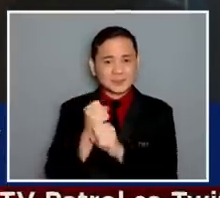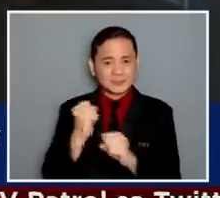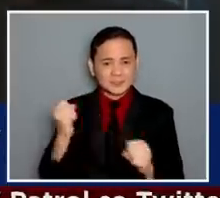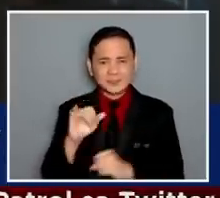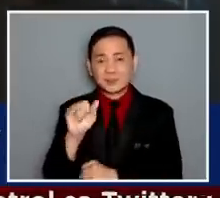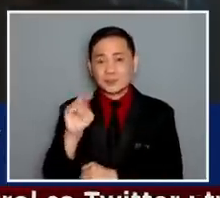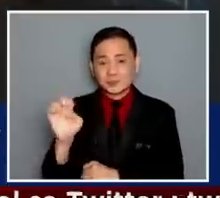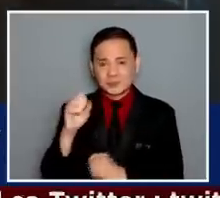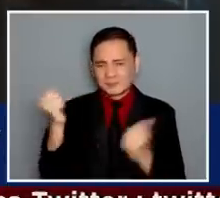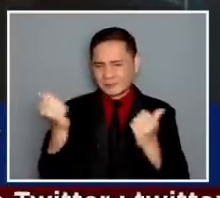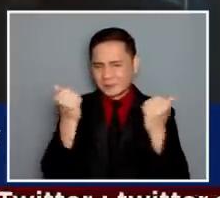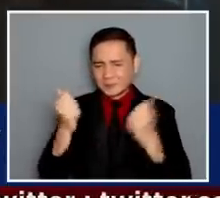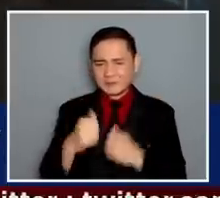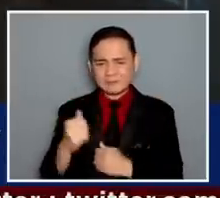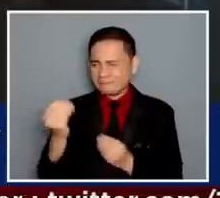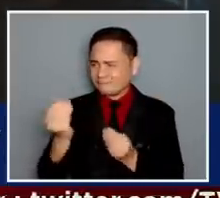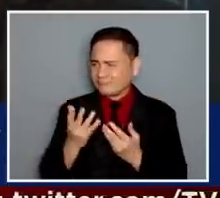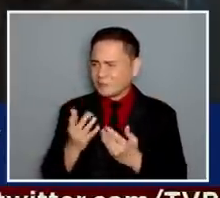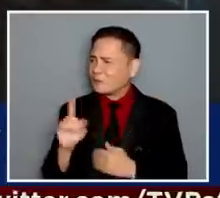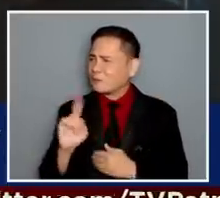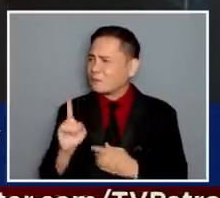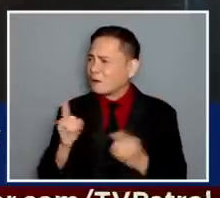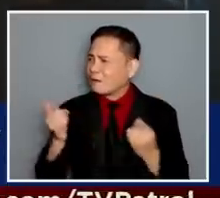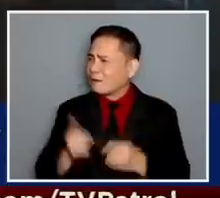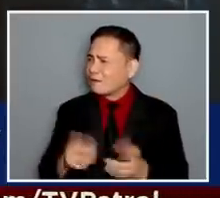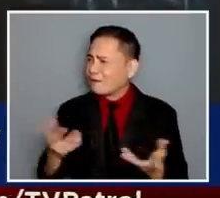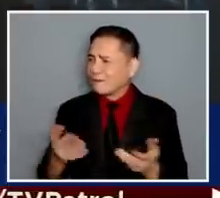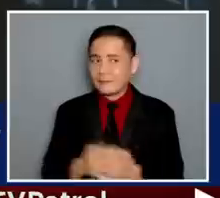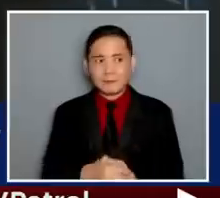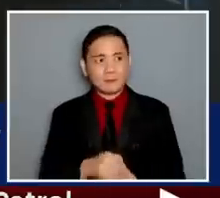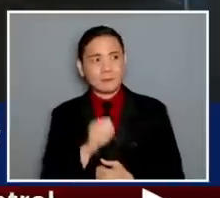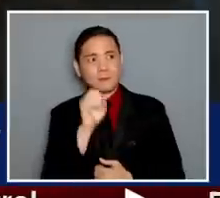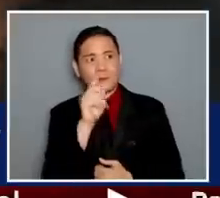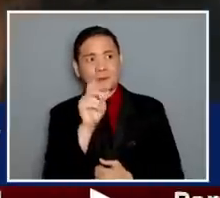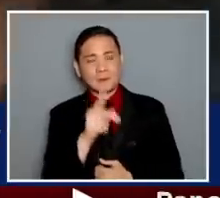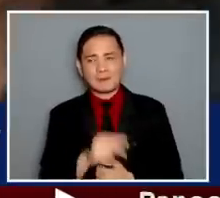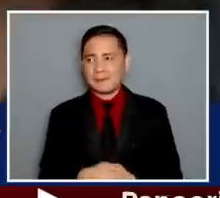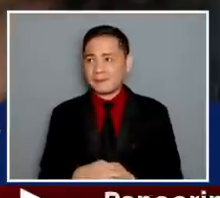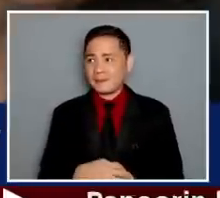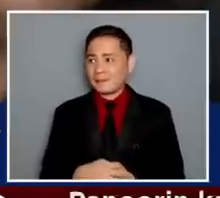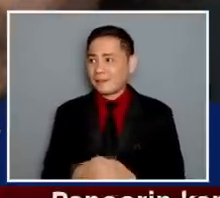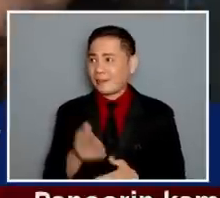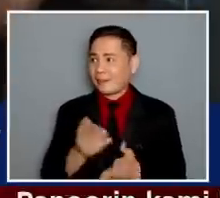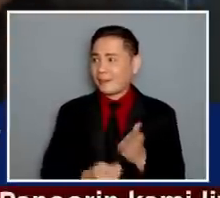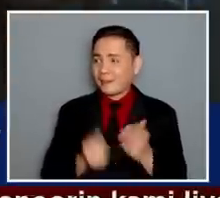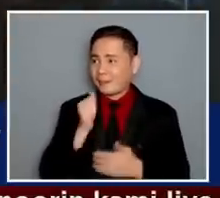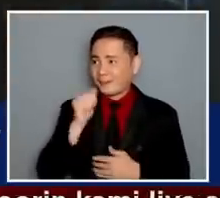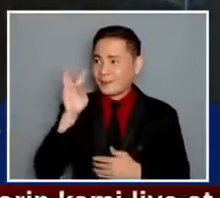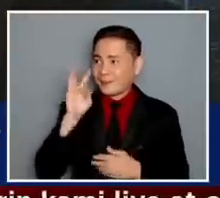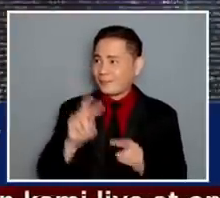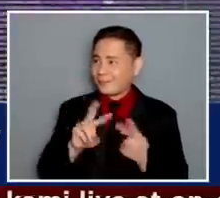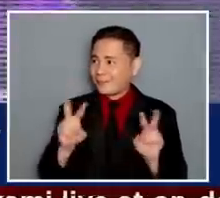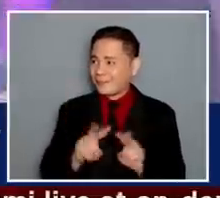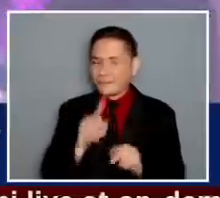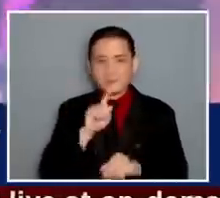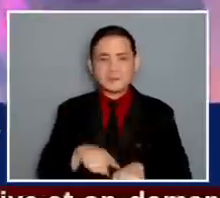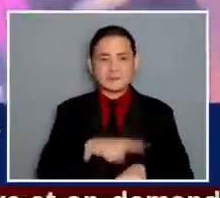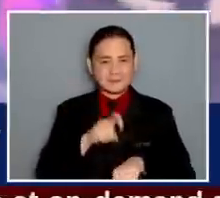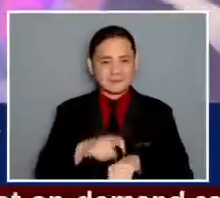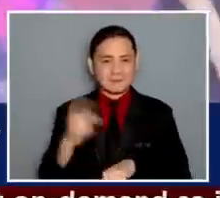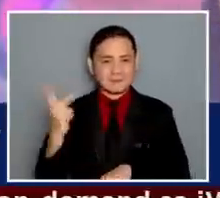Alam mo, tanong niya sa akin, anong meron? Okay. Okay lang ba tayo? Habi ko, oo nga, matagal na talaga kami